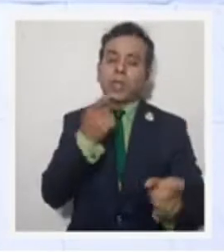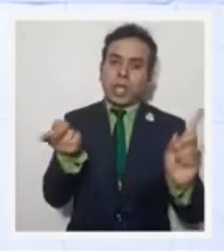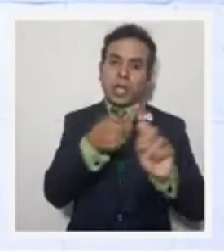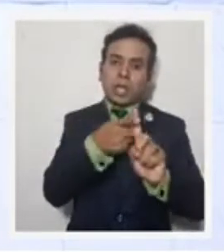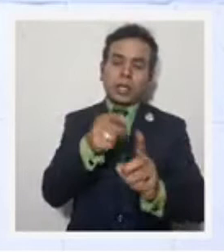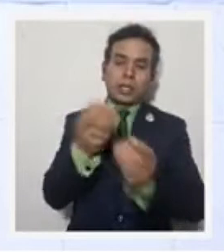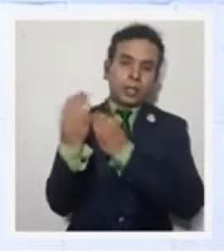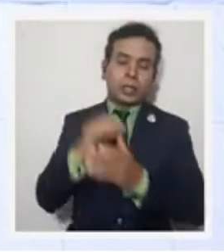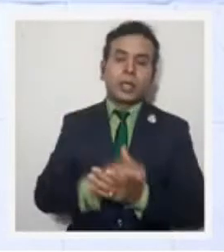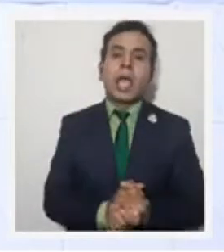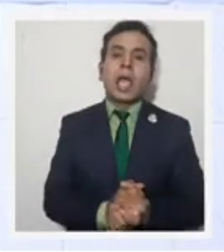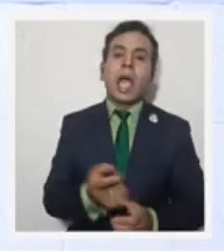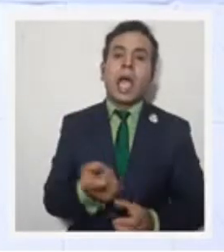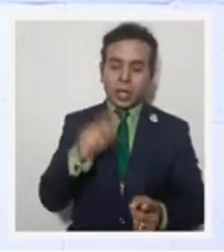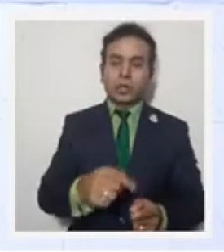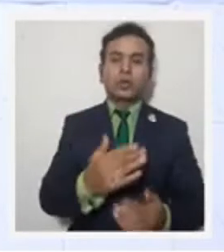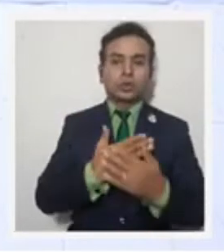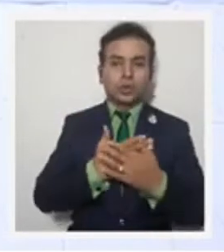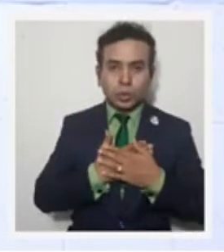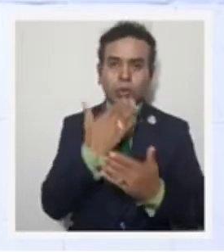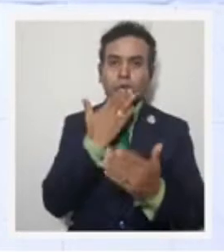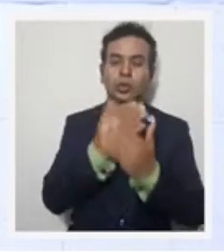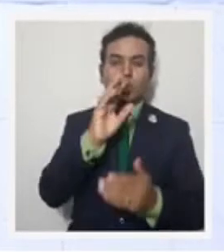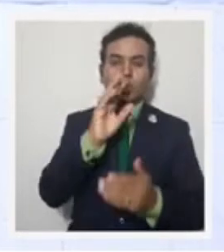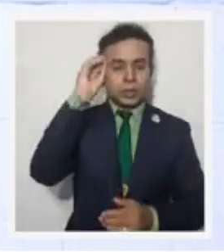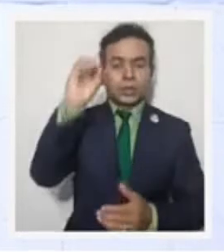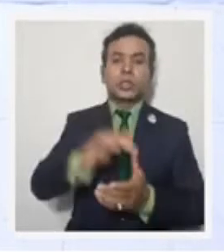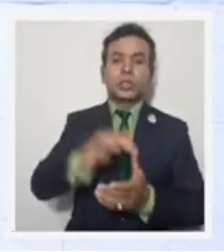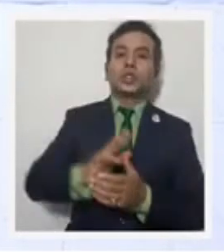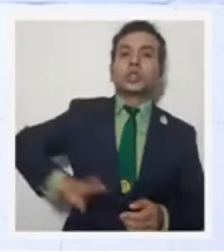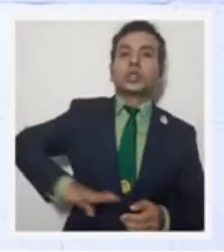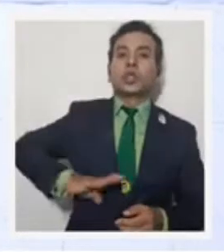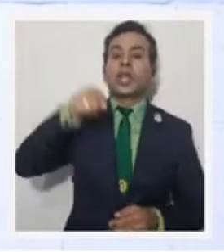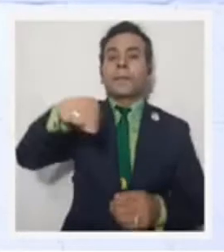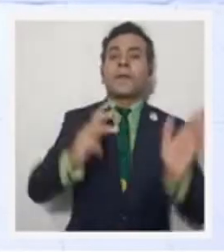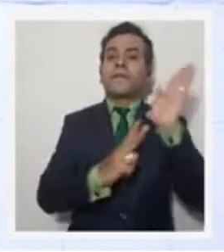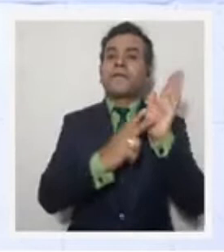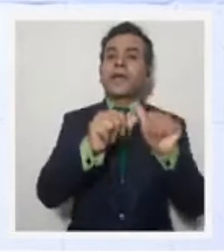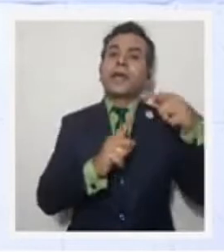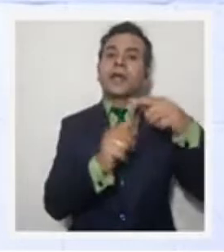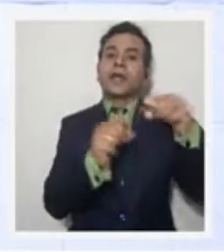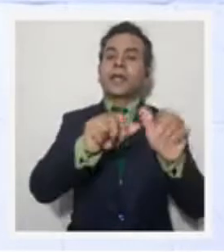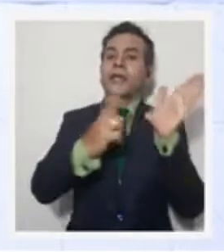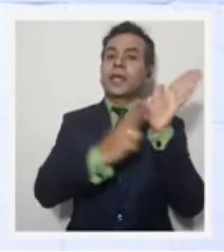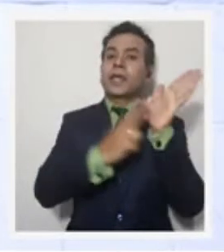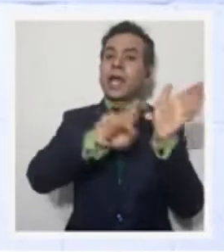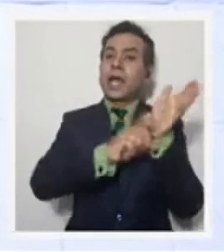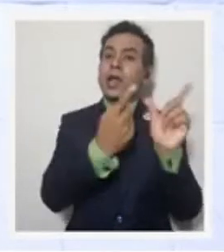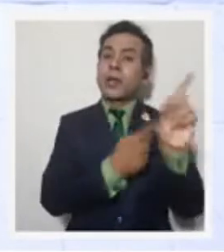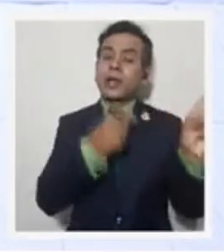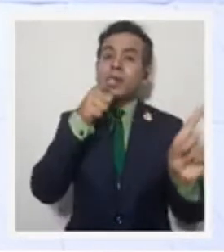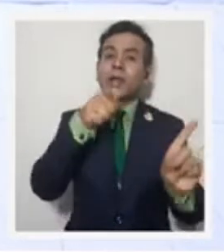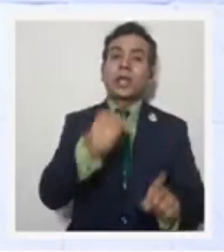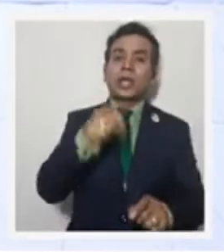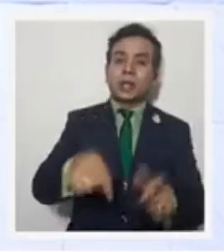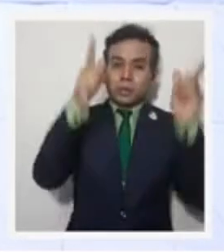যেটা আমরা আর্মফোর্স ইনস্টিটিউট অফ প্যাথোলজির আওতার মধ্যে দিচ্ছি এখানে আরেকটা আমার কৃতজ্ঞতা জানানোর